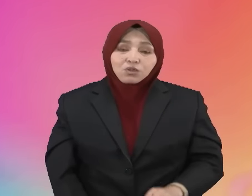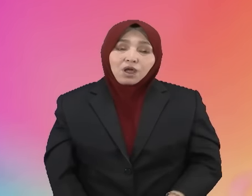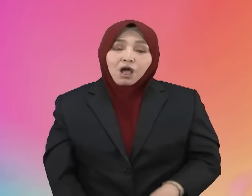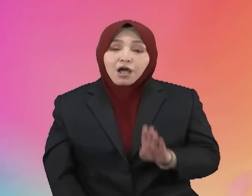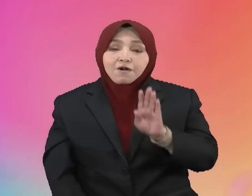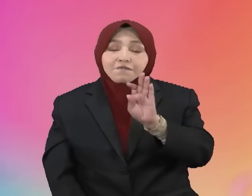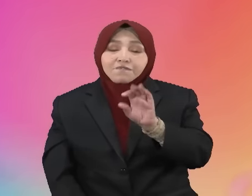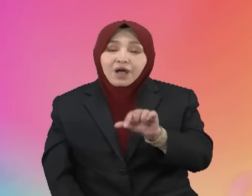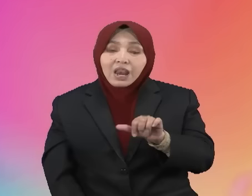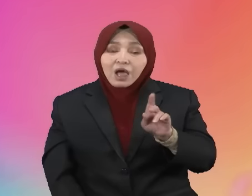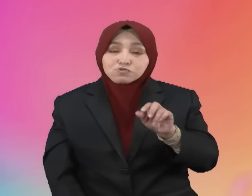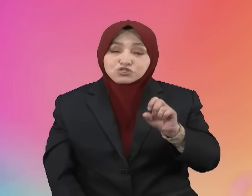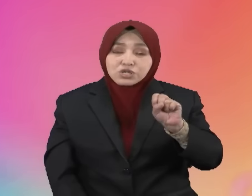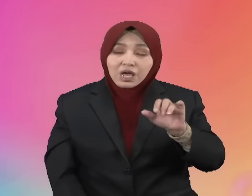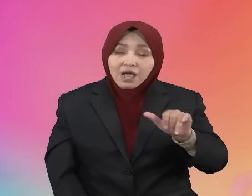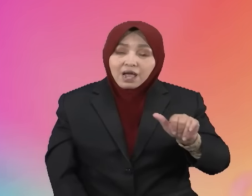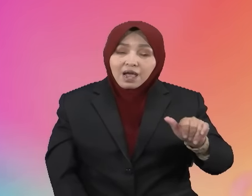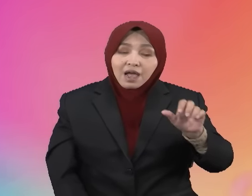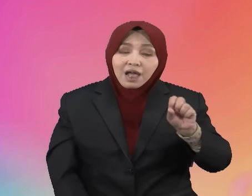ajma'in.